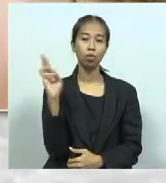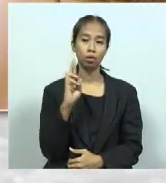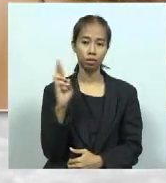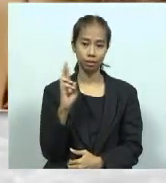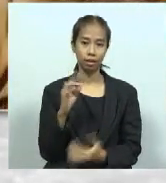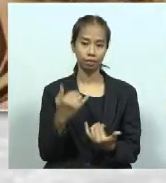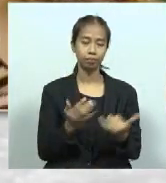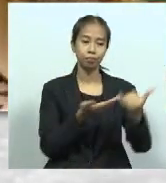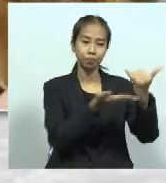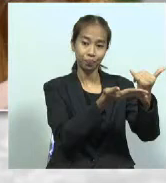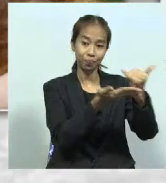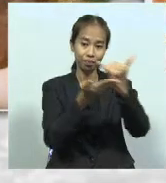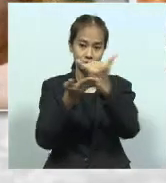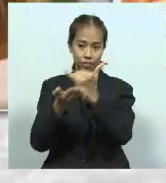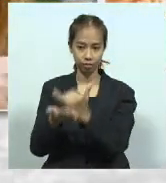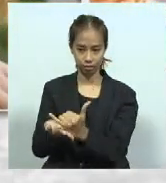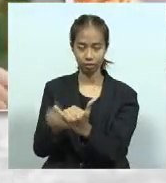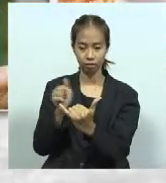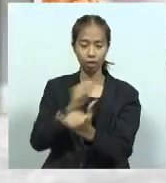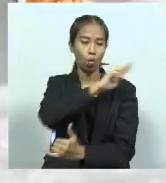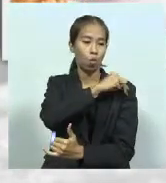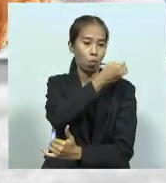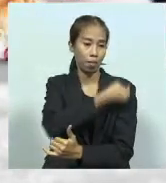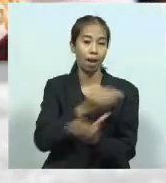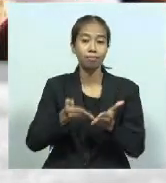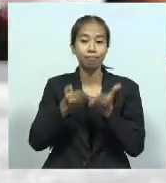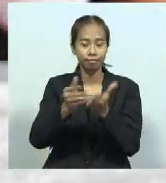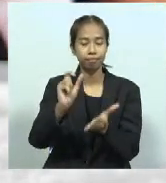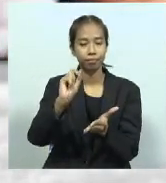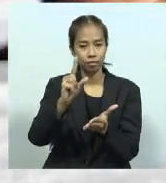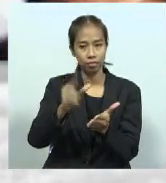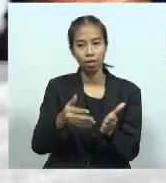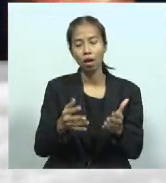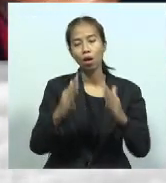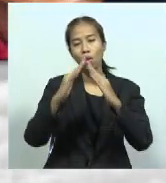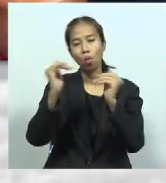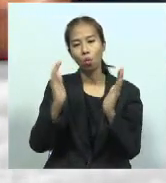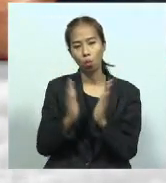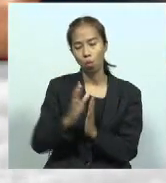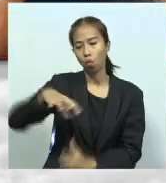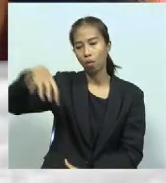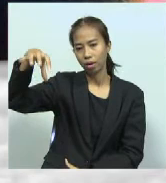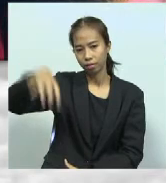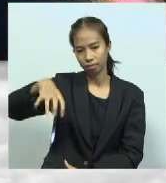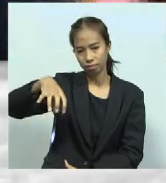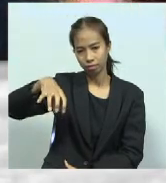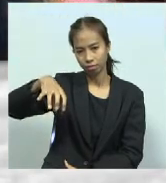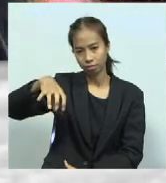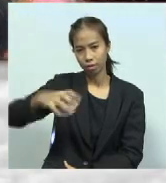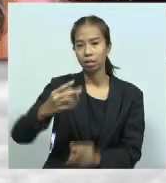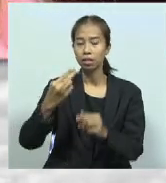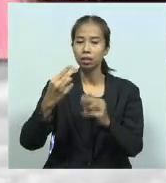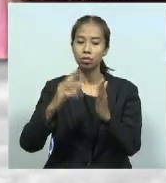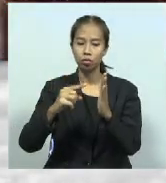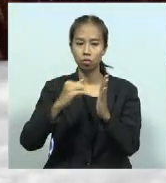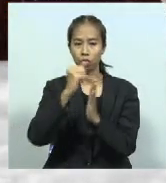จะเคลื่อนย้ายร่างของน้ำตาลเดอะสตาร์ออกจากโรงพยาบาลสิริราชไปบำเพ็ญกุศลที่วัดป้อมวิเชียรโชติการาม